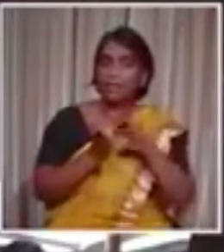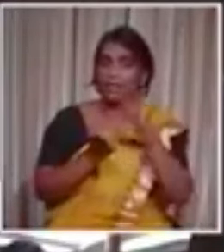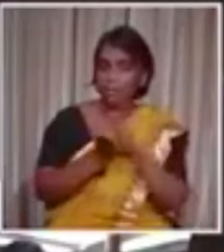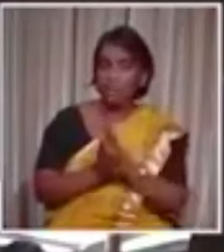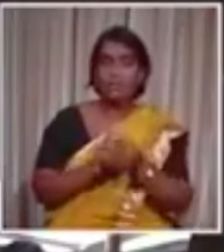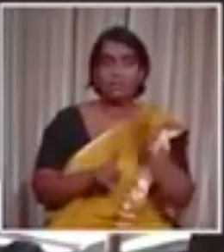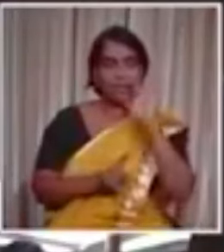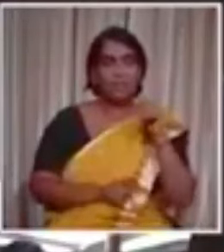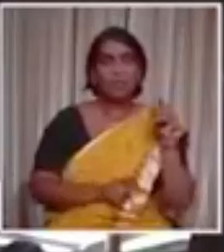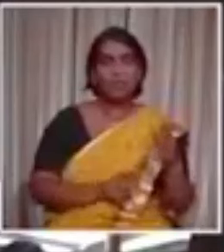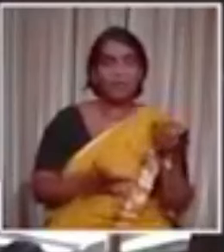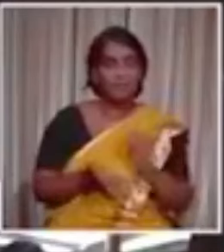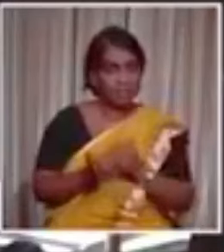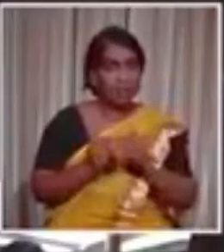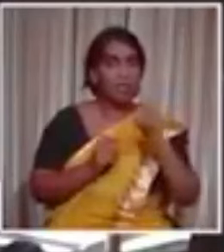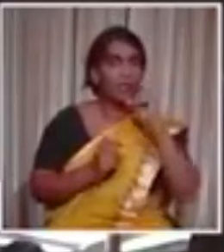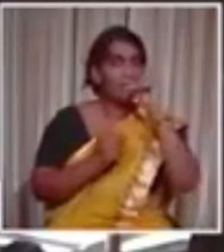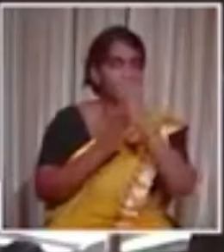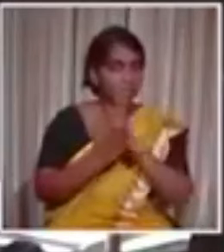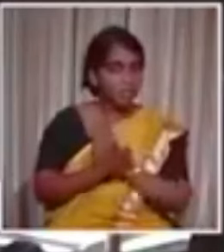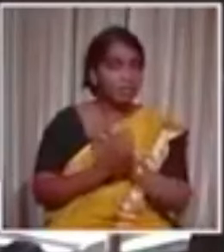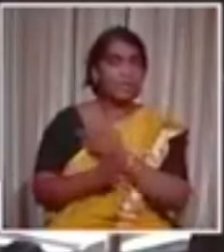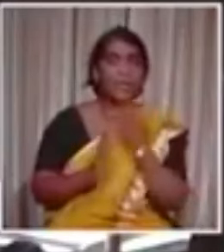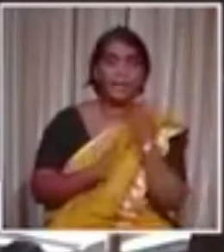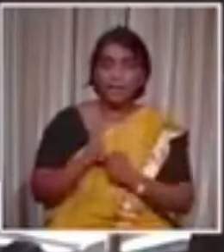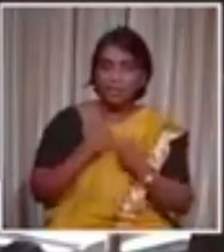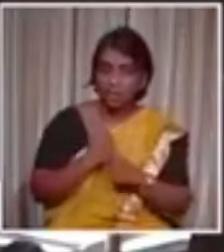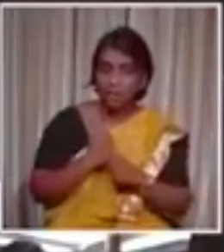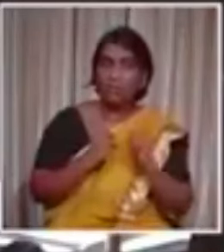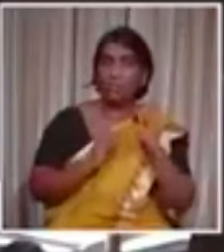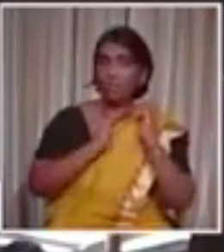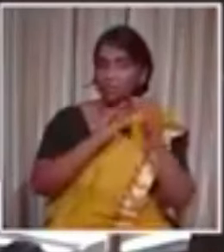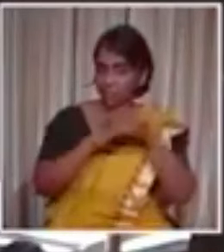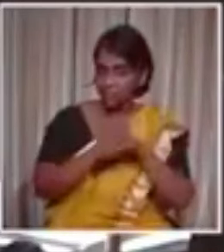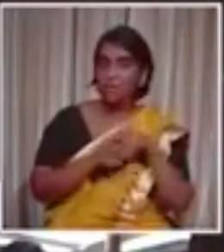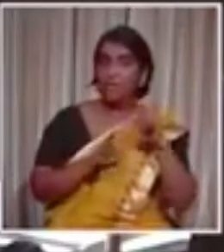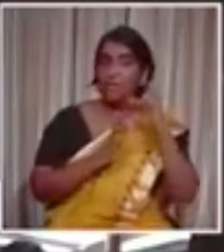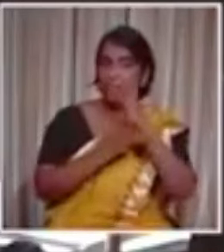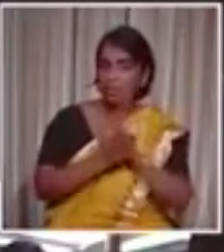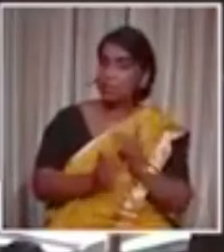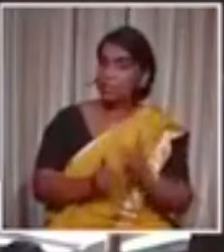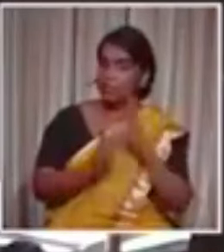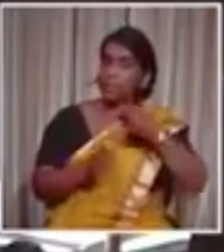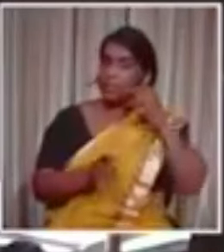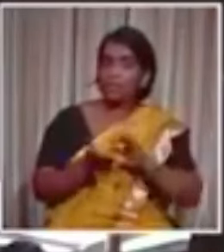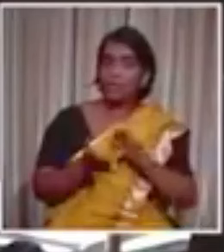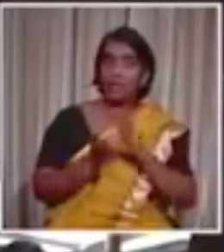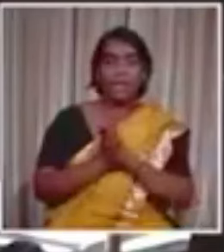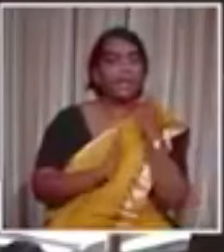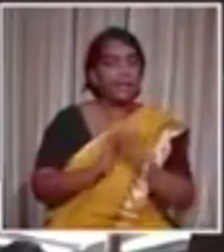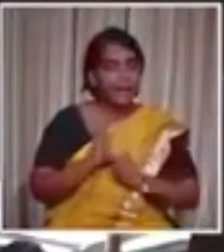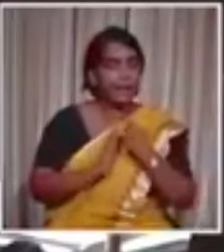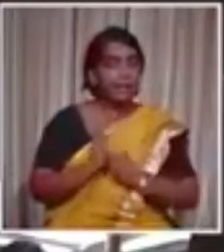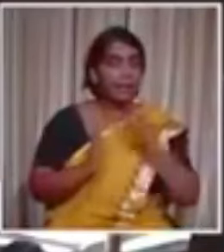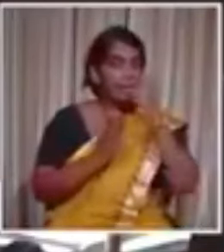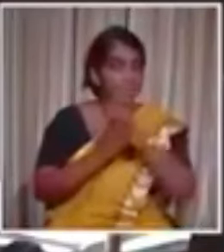තිබෙනවා. තවදුරටත් ව්‍යවස්ථාදායක නීති සම්පාදනය කරන ආයතනයක් වෙනුවට ව්‍යවස්ථාදායක විසින් සම්මත කර තිබෙන නීති,